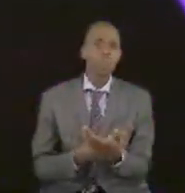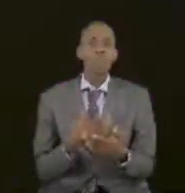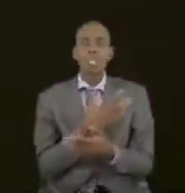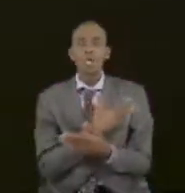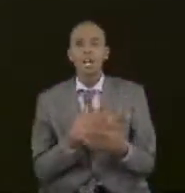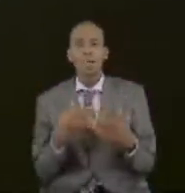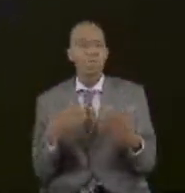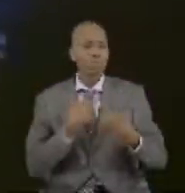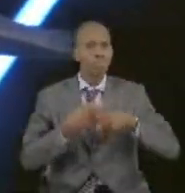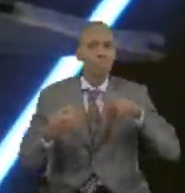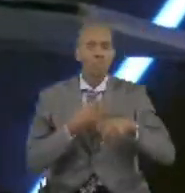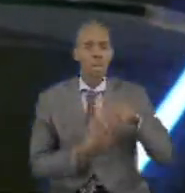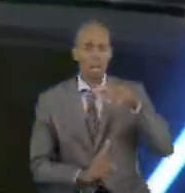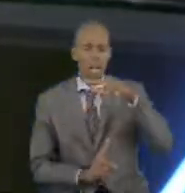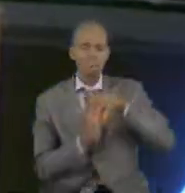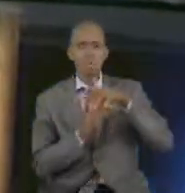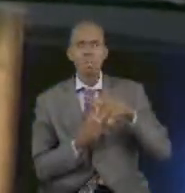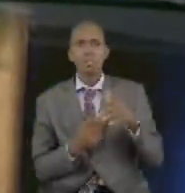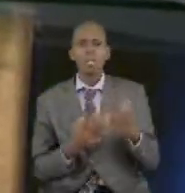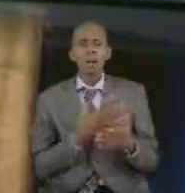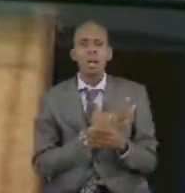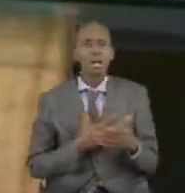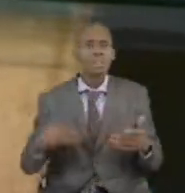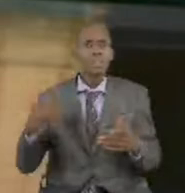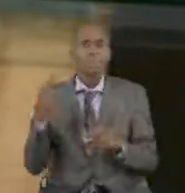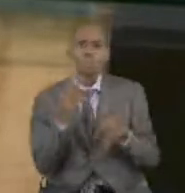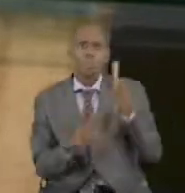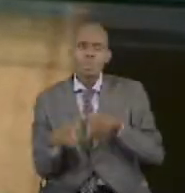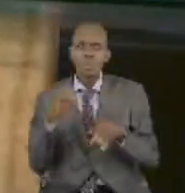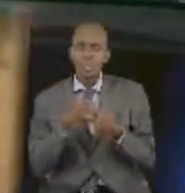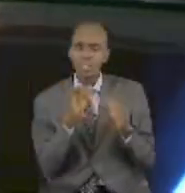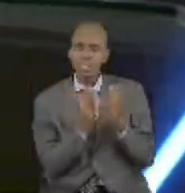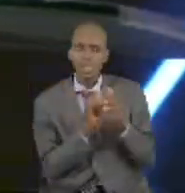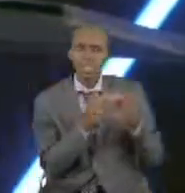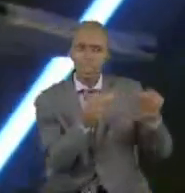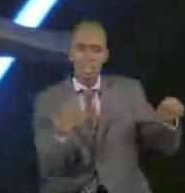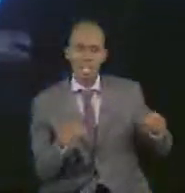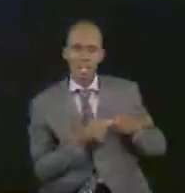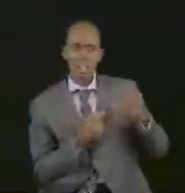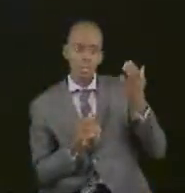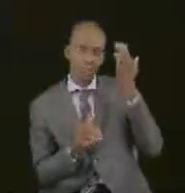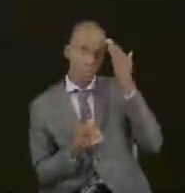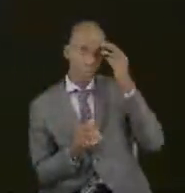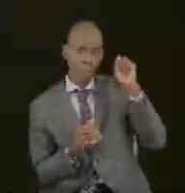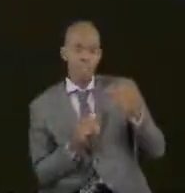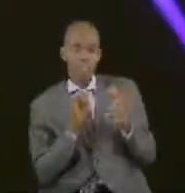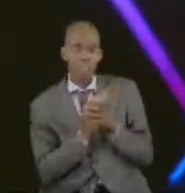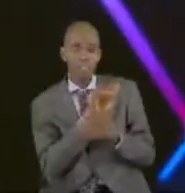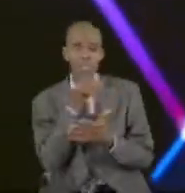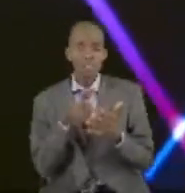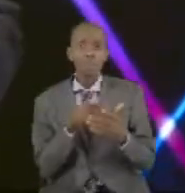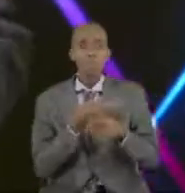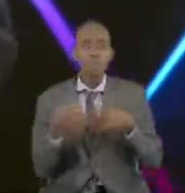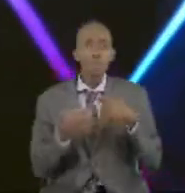soulevés ces persécutions qui ont surgi lorsqu'elles sont venus les jordan à damas ont compris que cette persécution